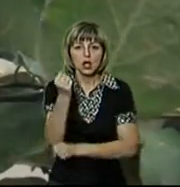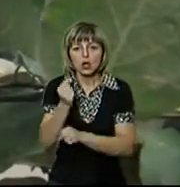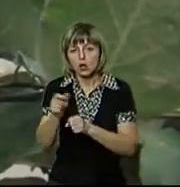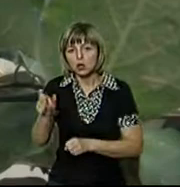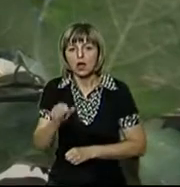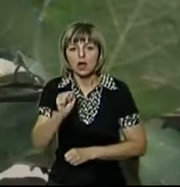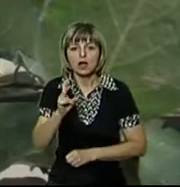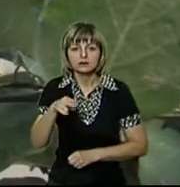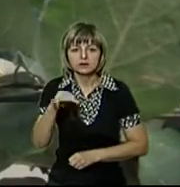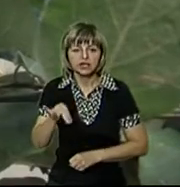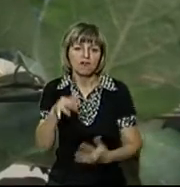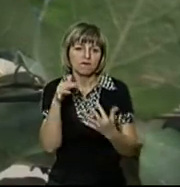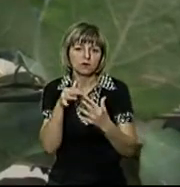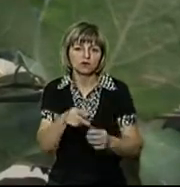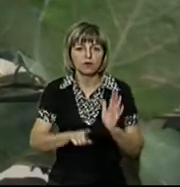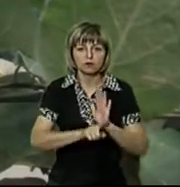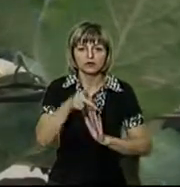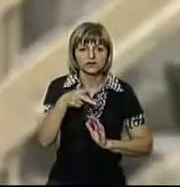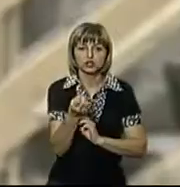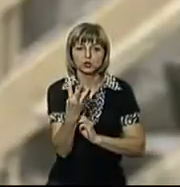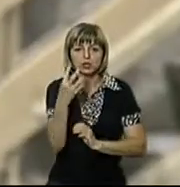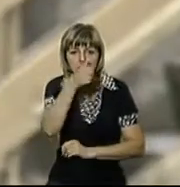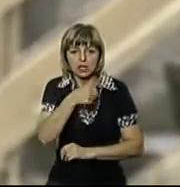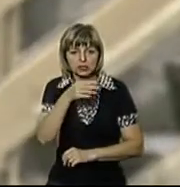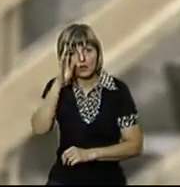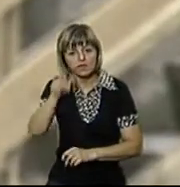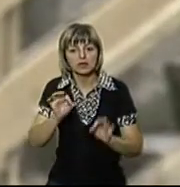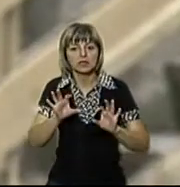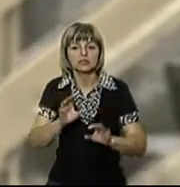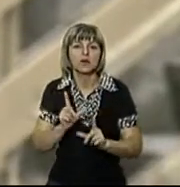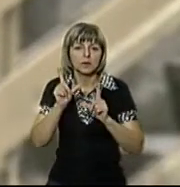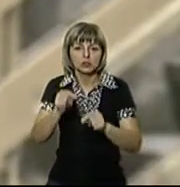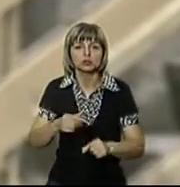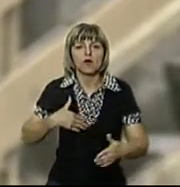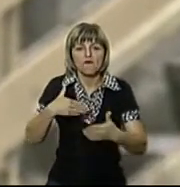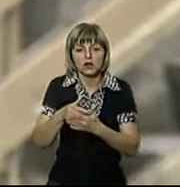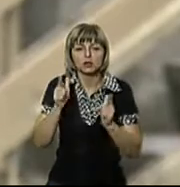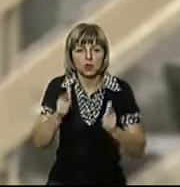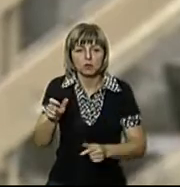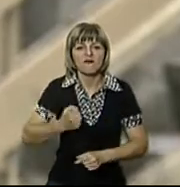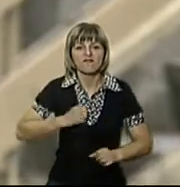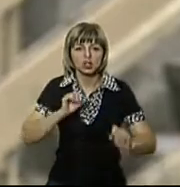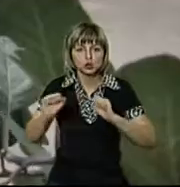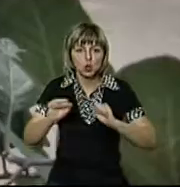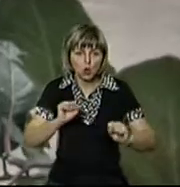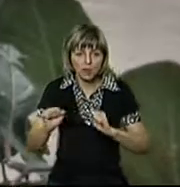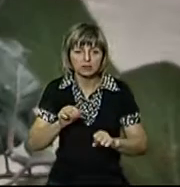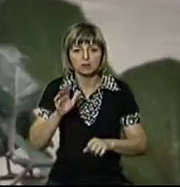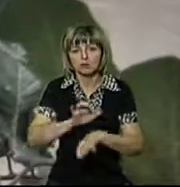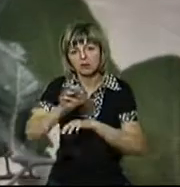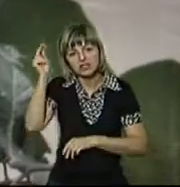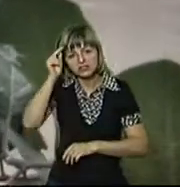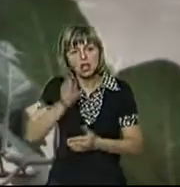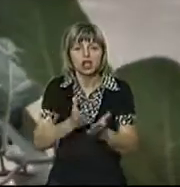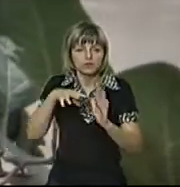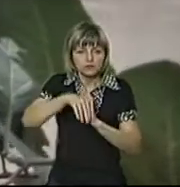Ковальчанин Андрій Луцик воював з 2014 року. Він каже, пішов добровольцем у військкомат. Його направили на навчання, далі служив